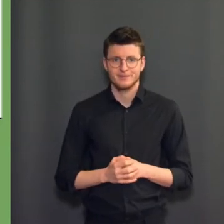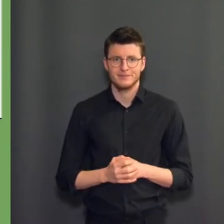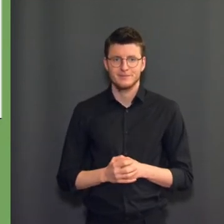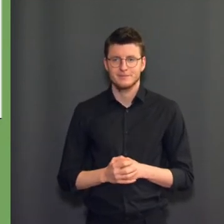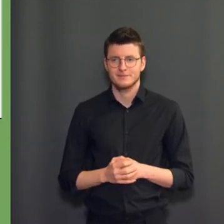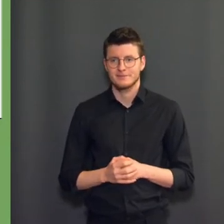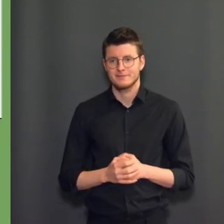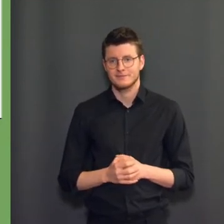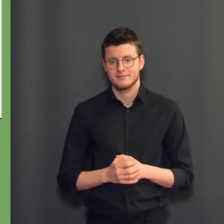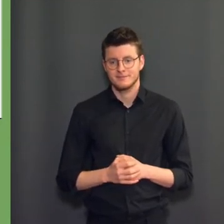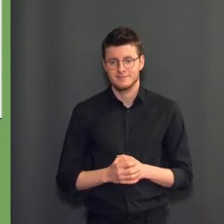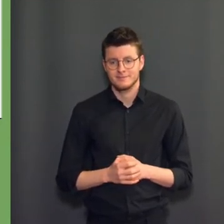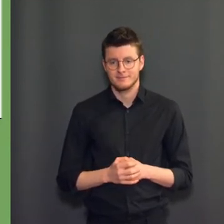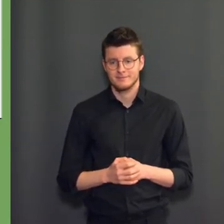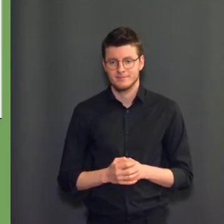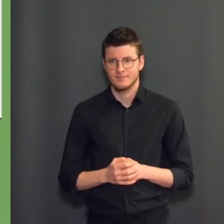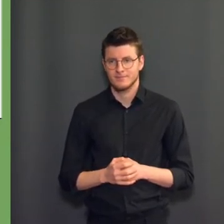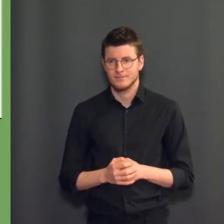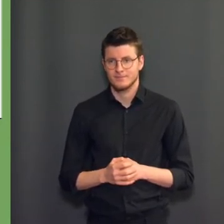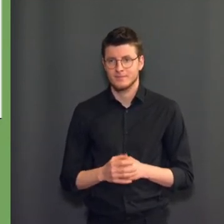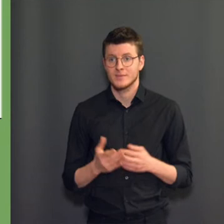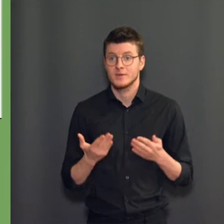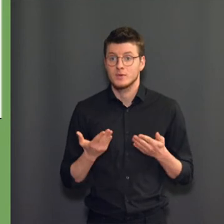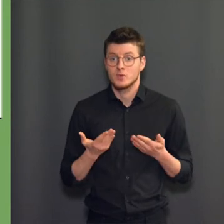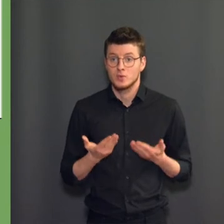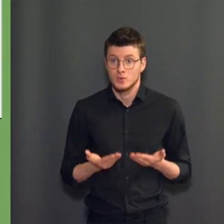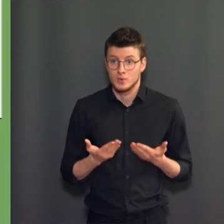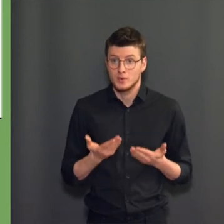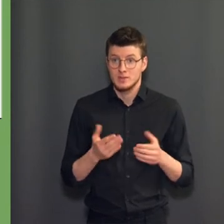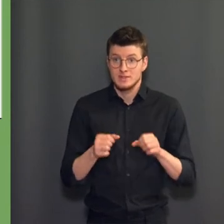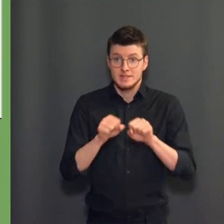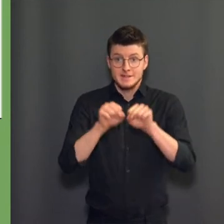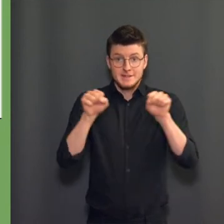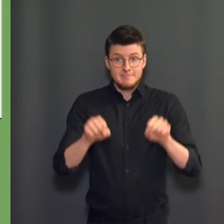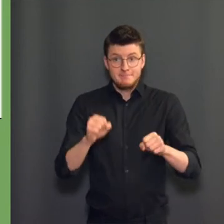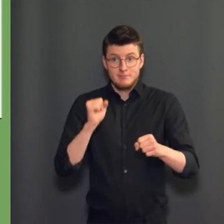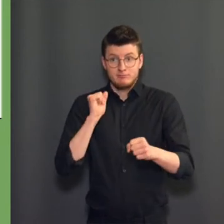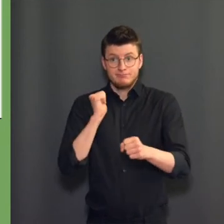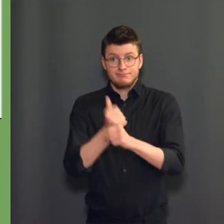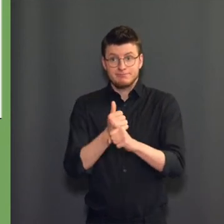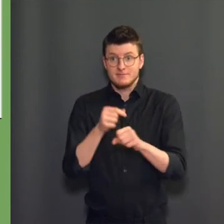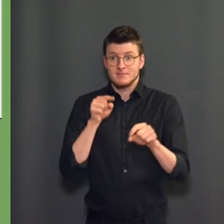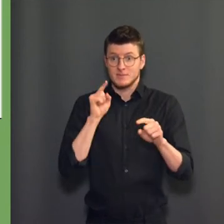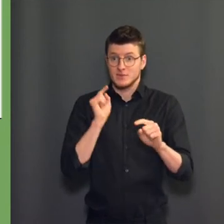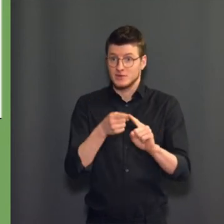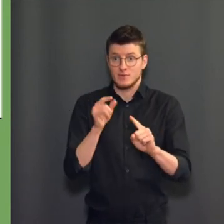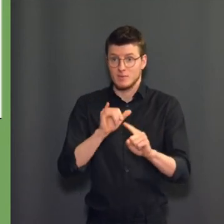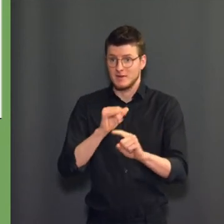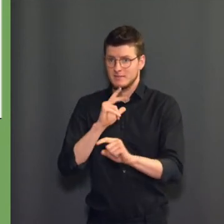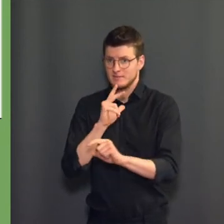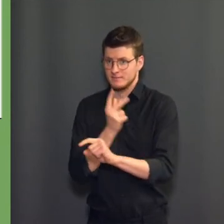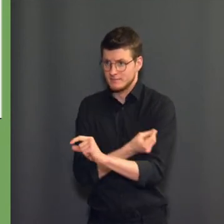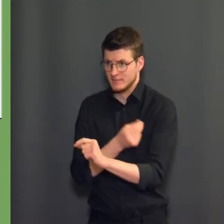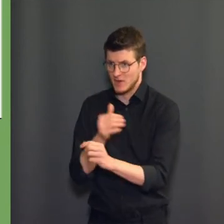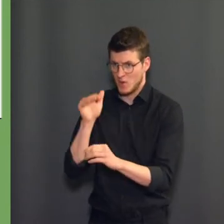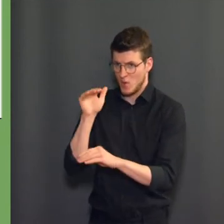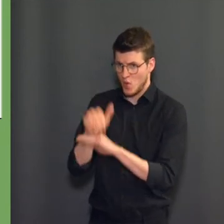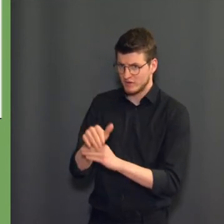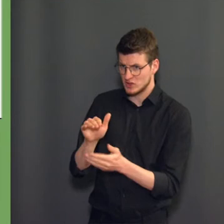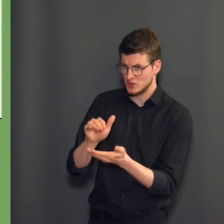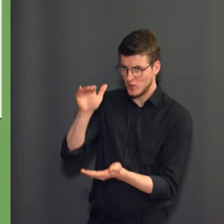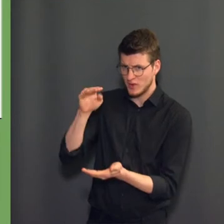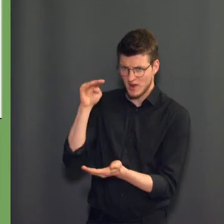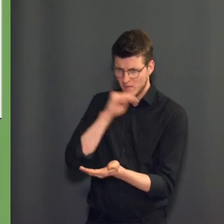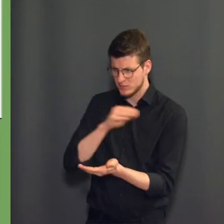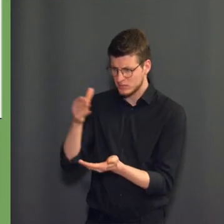Met deze aanpak wordt elk overblijvend vaccin toegediend, zodat zoveel mogelijk mensen zo snel mogelijk worden gevaccineerd.